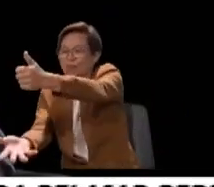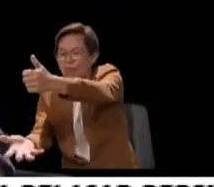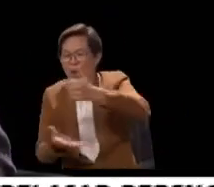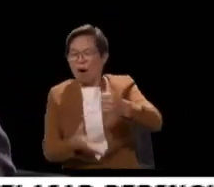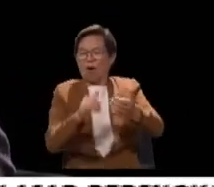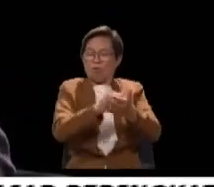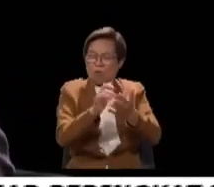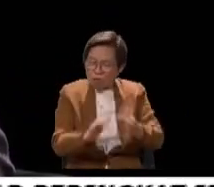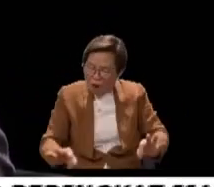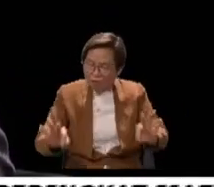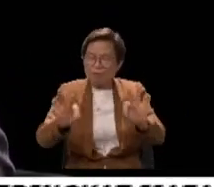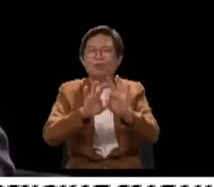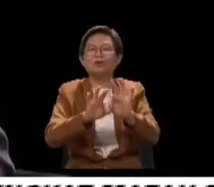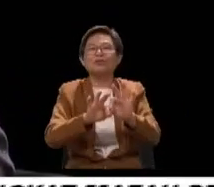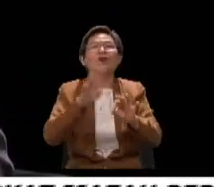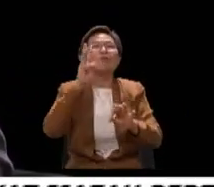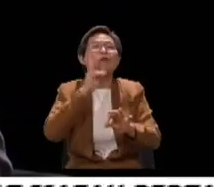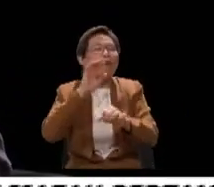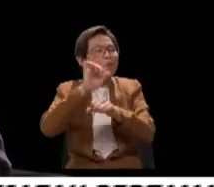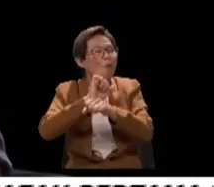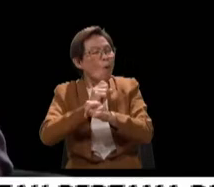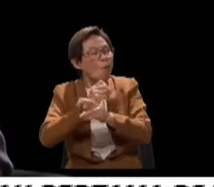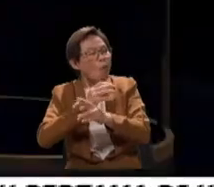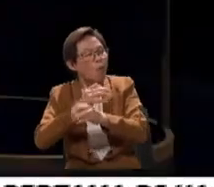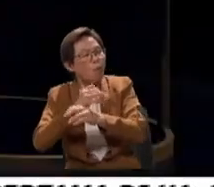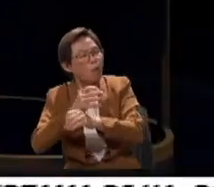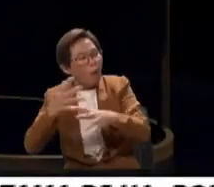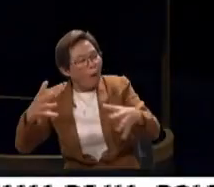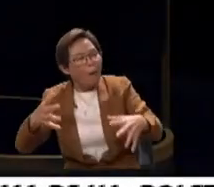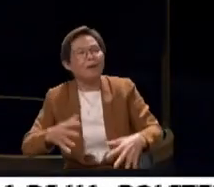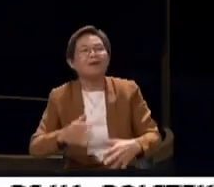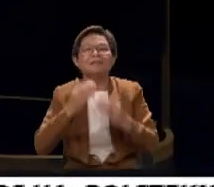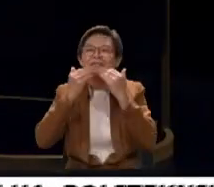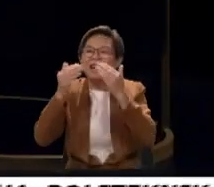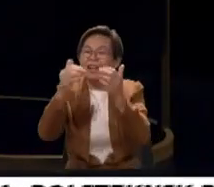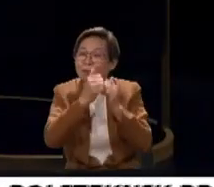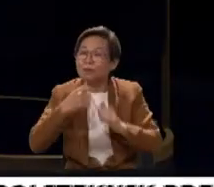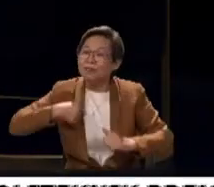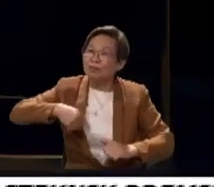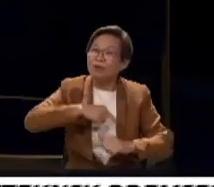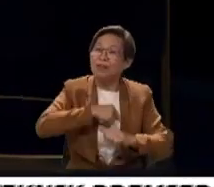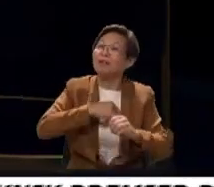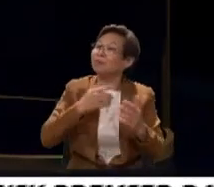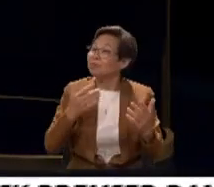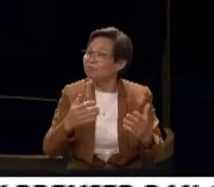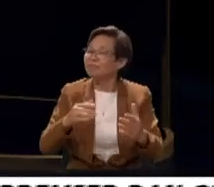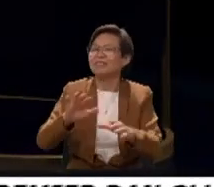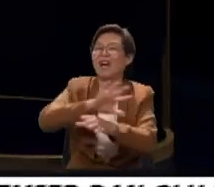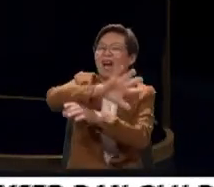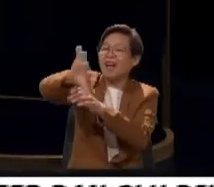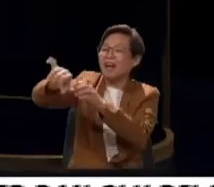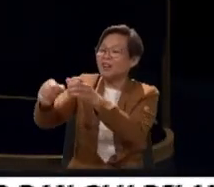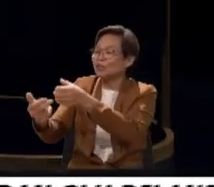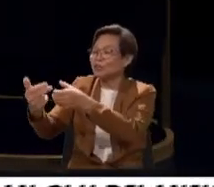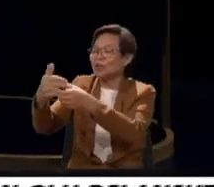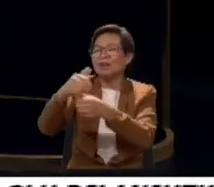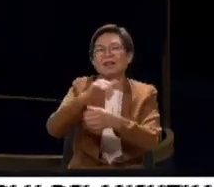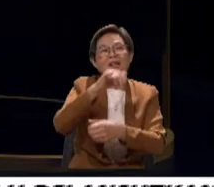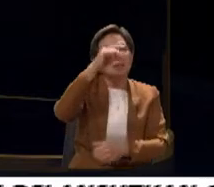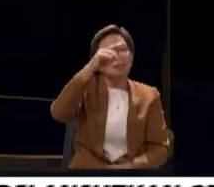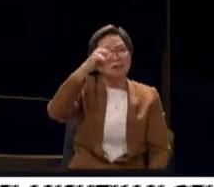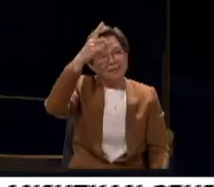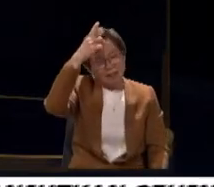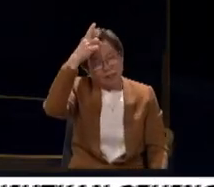jadi merekakerja keras dari Baik terima kasih dat kerana bersama-sama kami menerusi inklusif kali ini yang berhormat dat Hajah